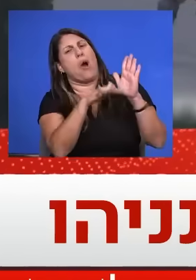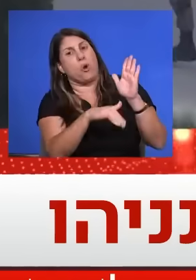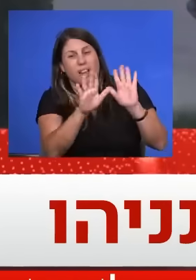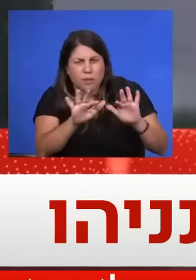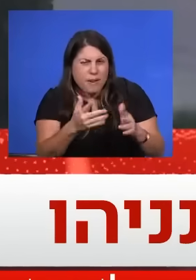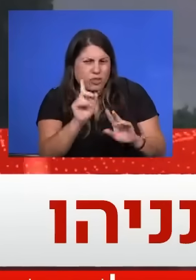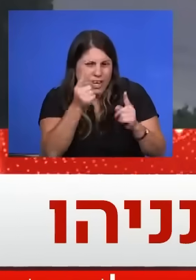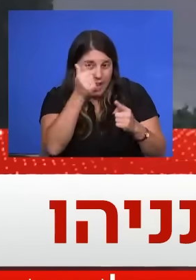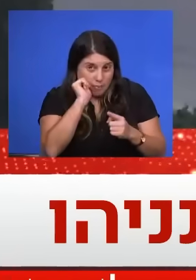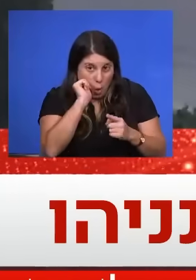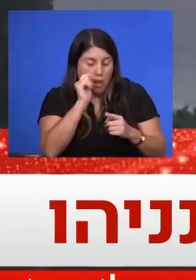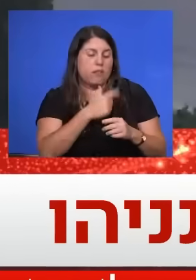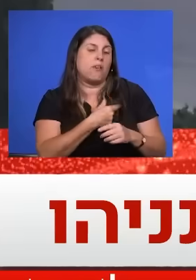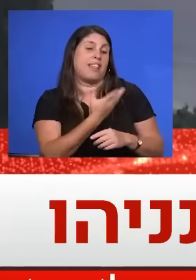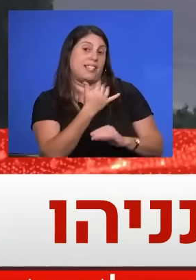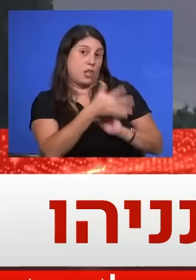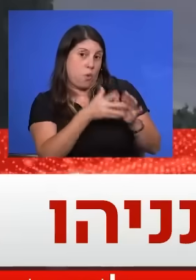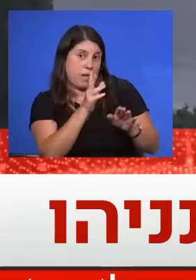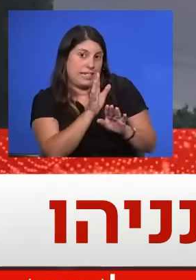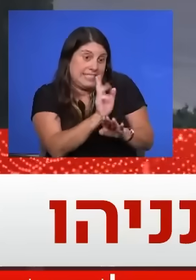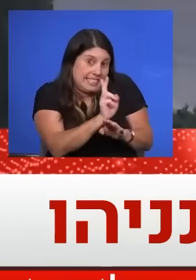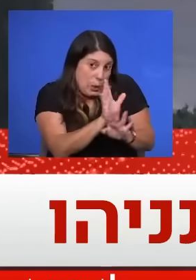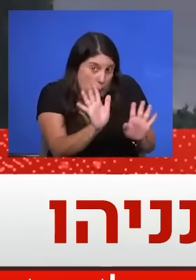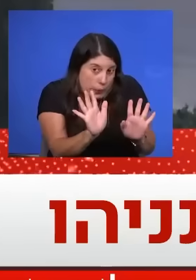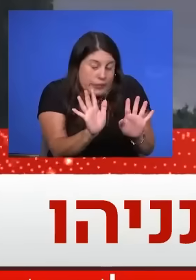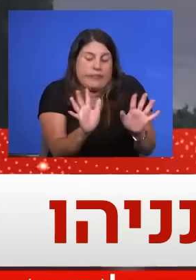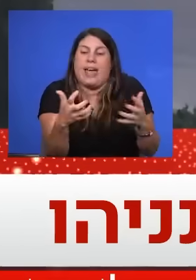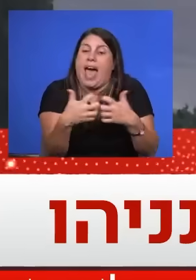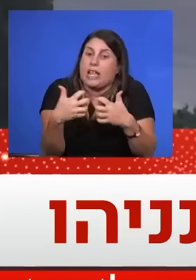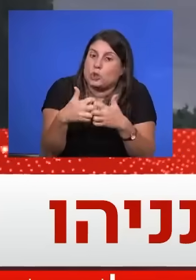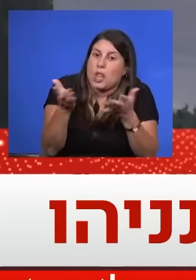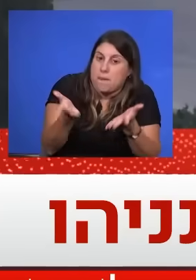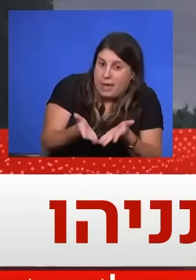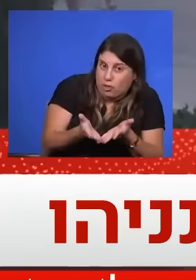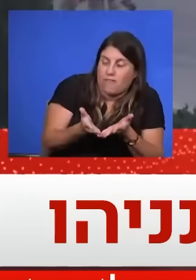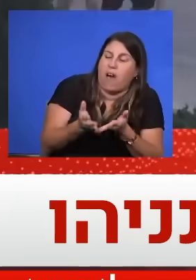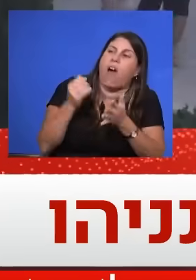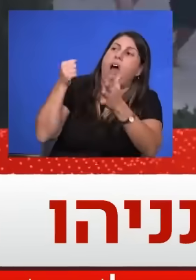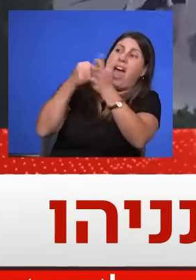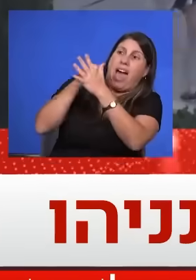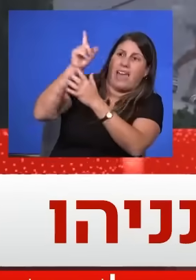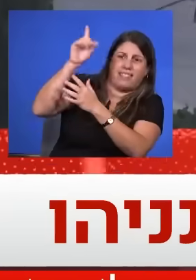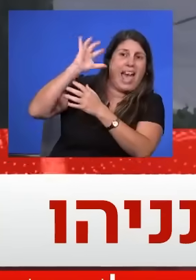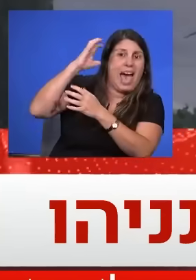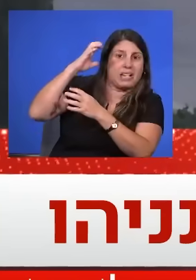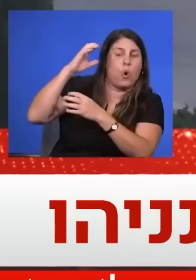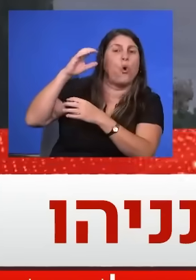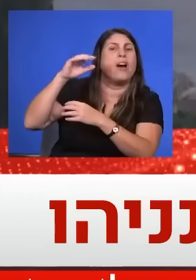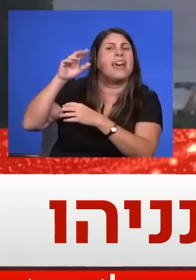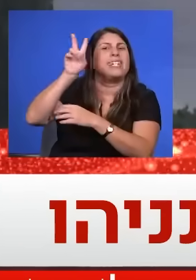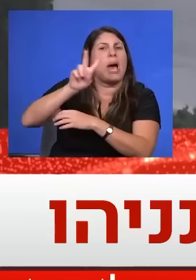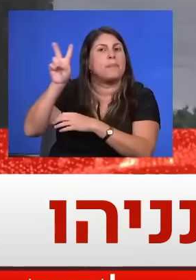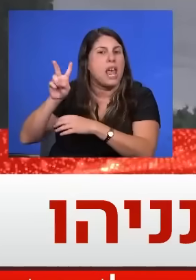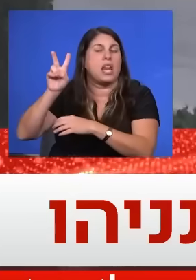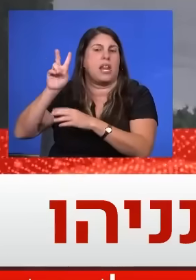שמקו אשדוד באר שבע בדרום ועד קו אקו כרמיאל בצפון, כולל את האזורים האלה, המדינה צריכה